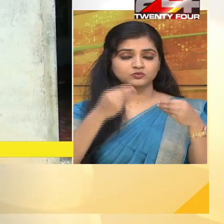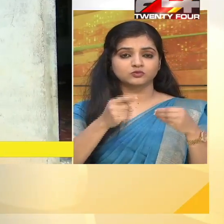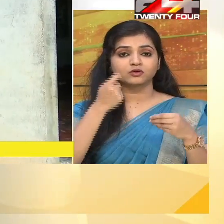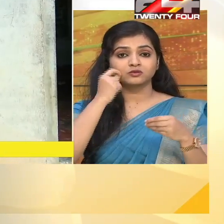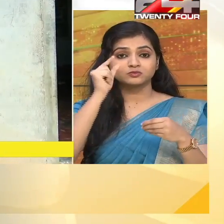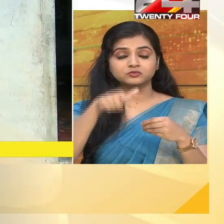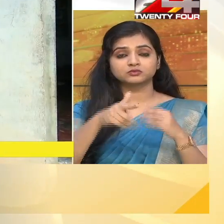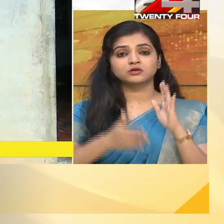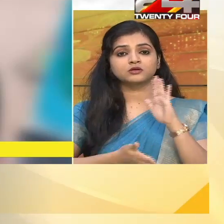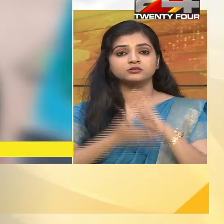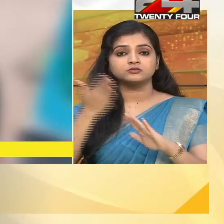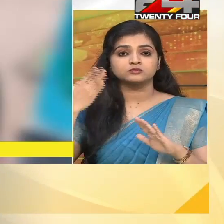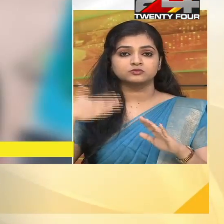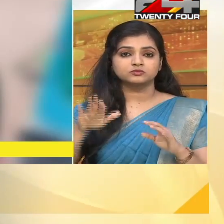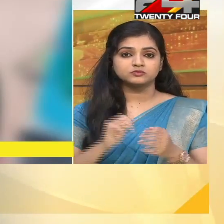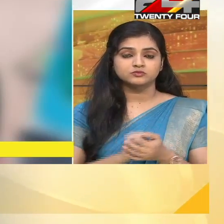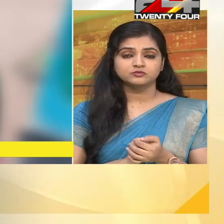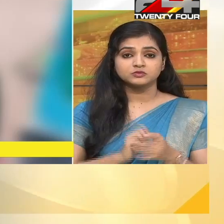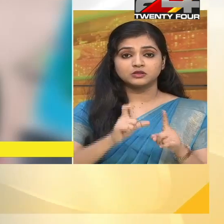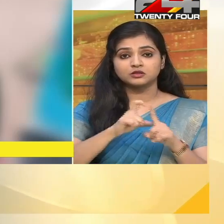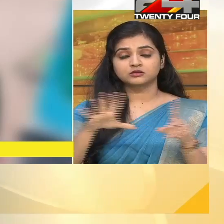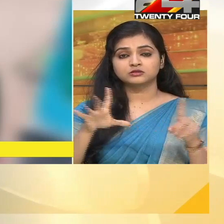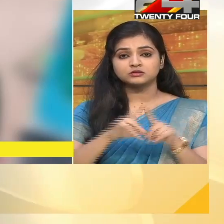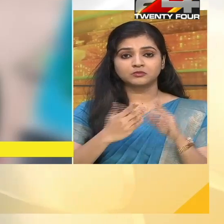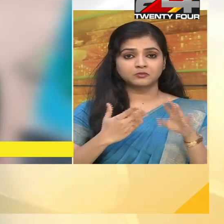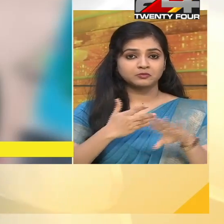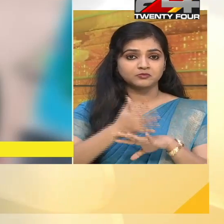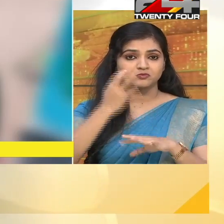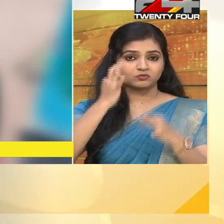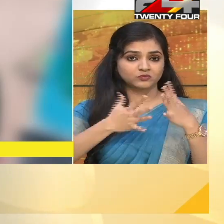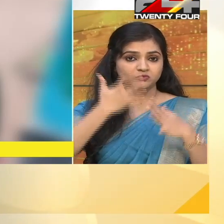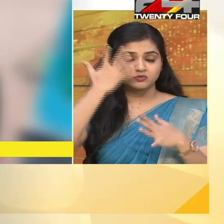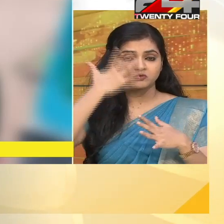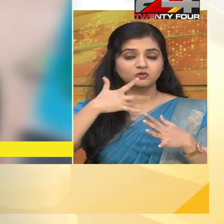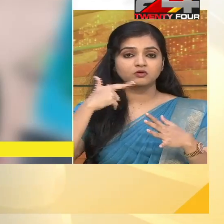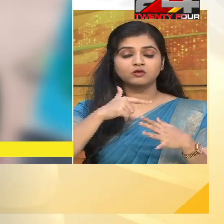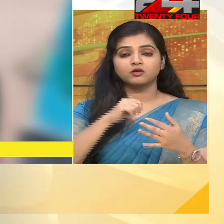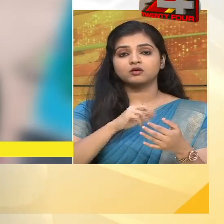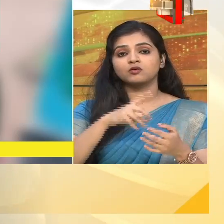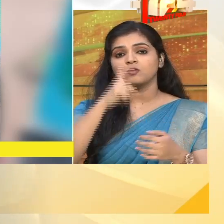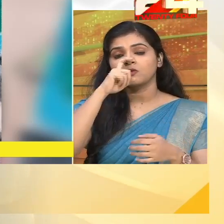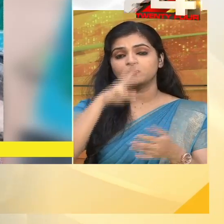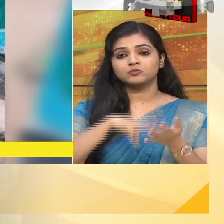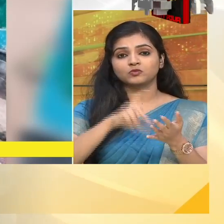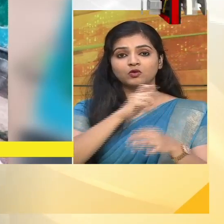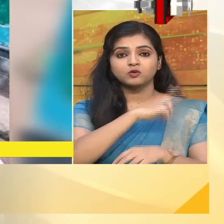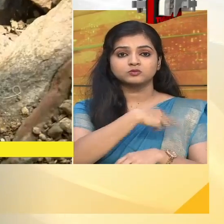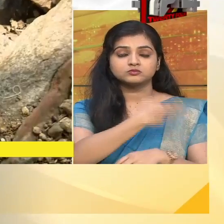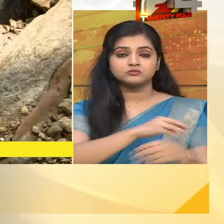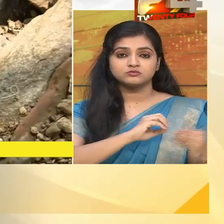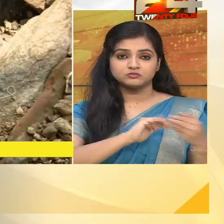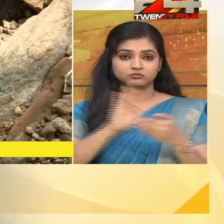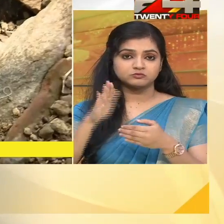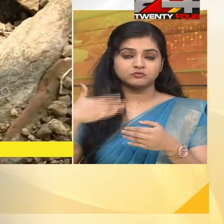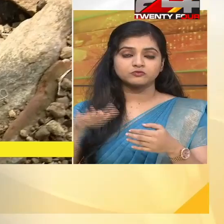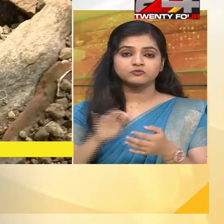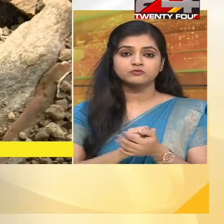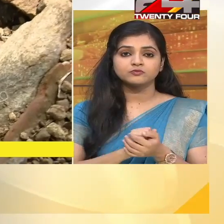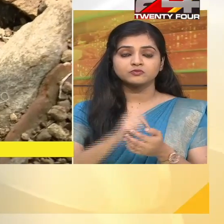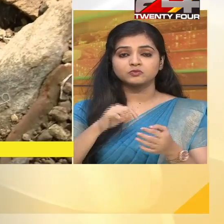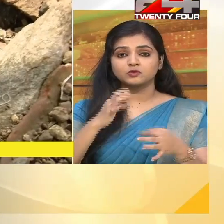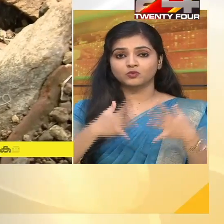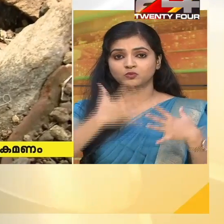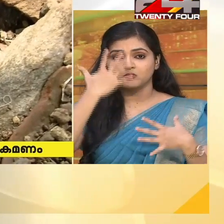നേരെ ഓടുകയായിരുന്നു. ഗുരുതരമായി പരിക്കേറ്റ സോനയെ കോട്ടയം മെഡിക്കൽ കോളേജിലേക്ക് മാറ്റി. നെഞ്ചിലും മുഖത്തും കൈകളിലും പുറത്തുമാണ് പൊള്ളലേറ്റത്.